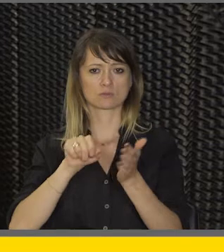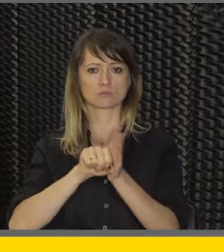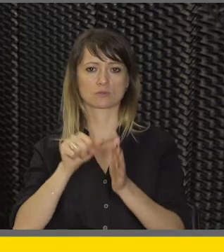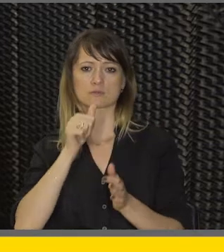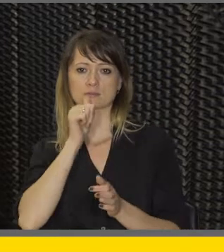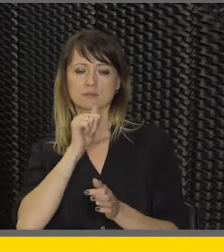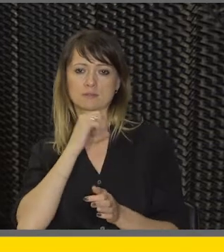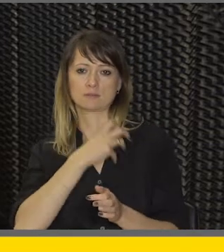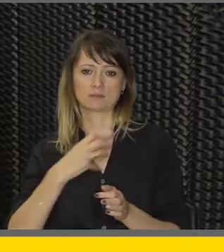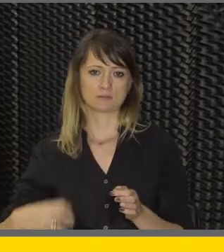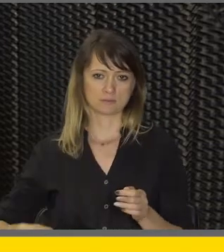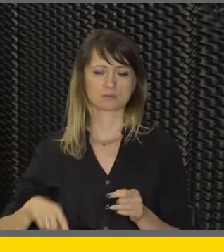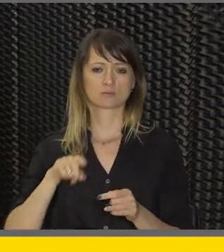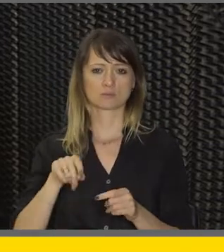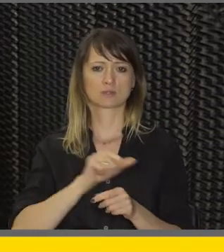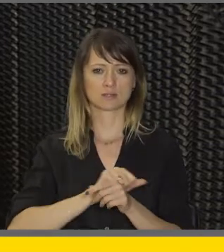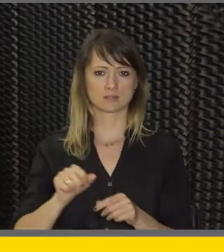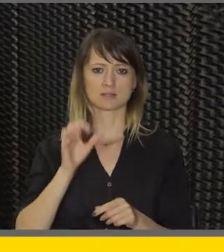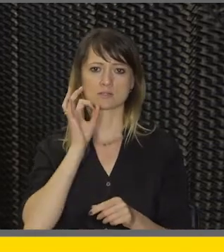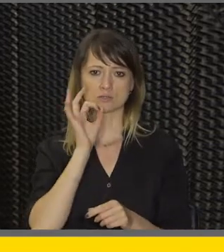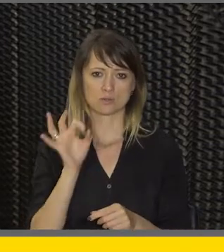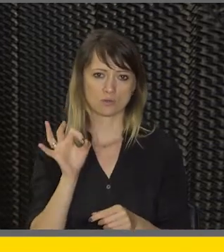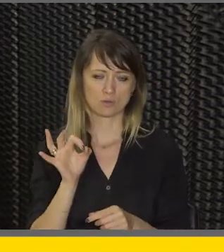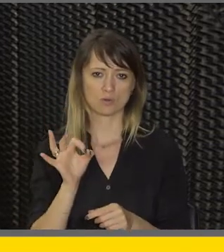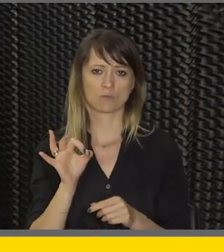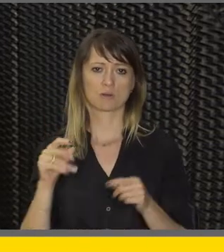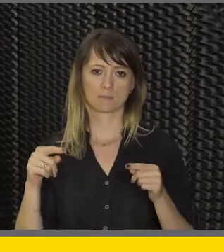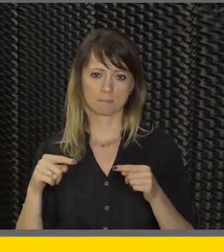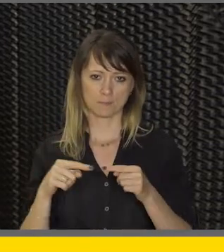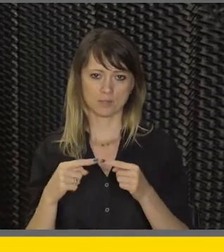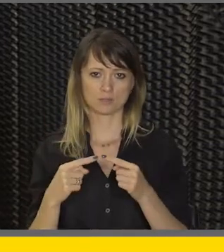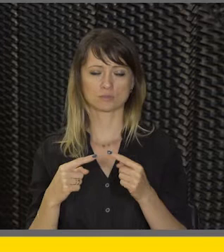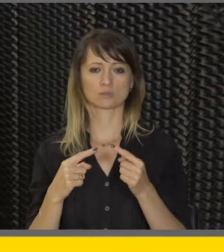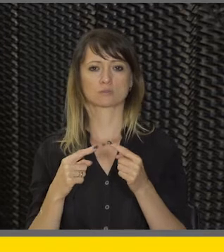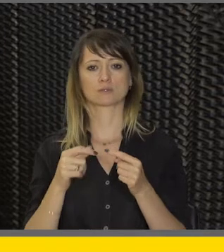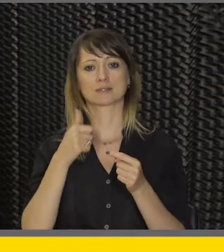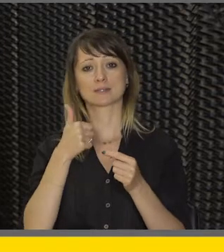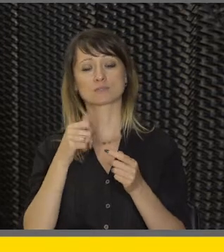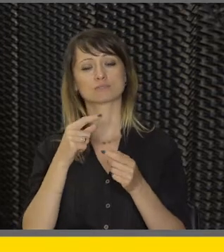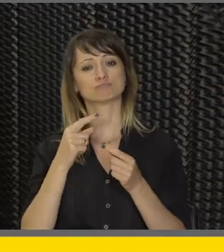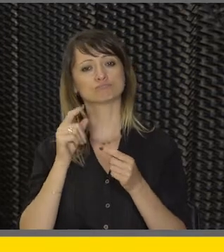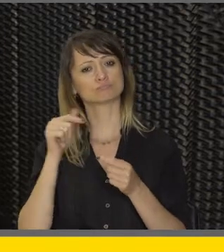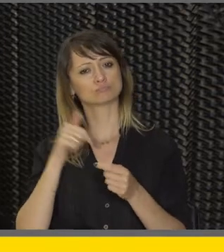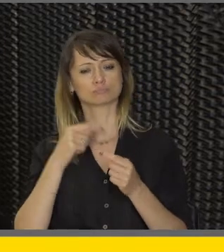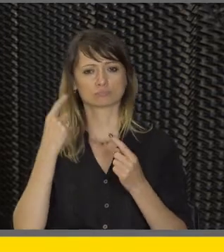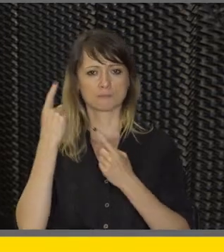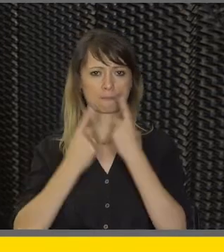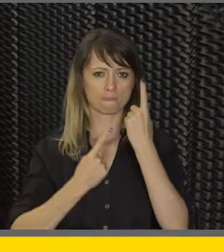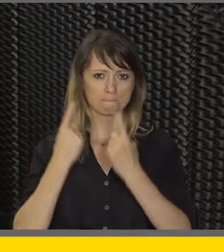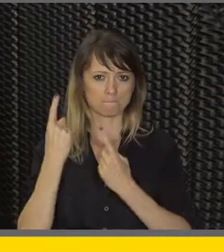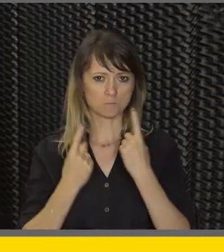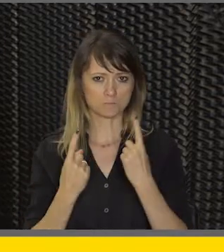działa. One są dobre, one jakby w tym momencie na dzień dzisiejszy pasują. Jedyne, co należałoby przemyśleć, i tutaj stawiam